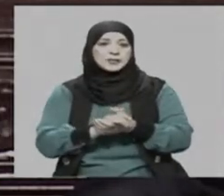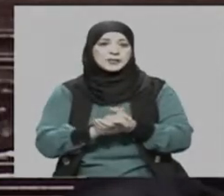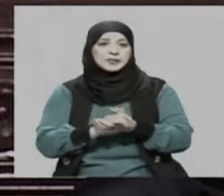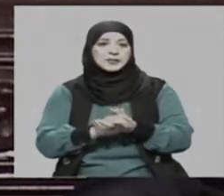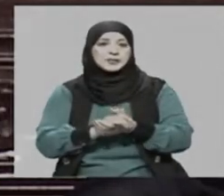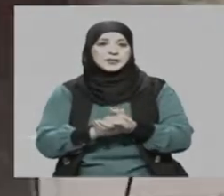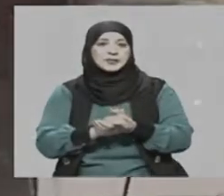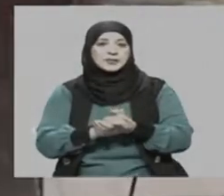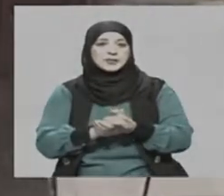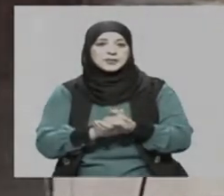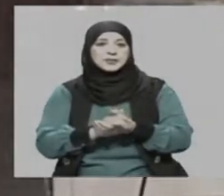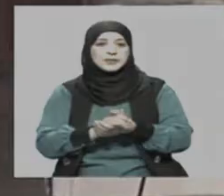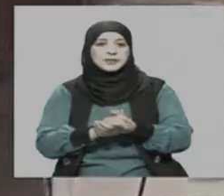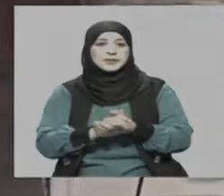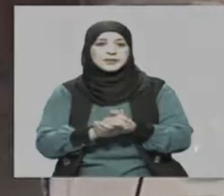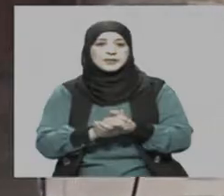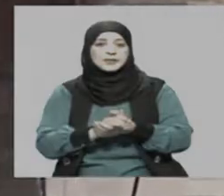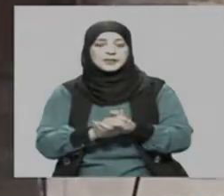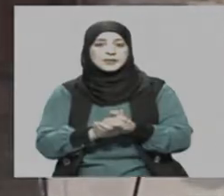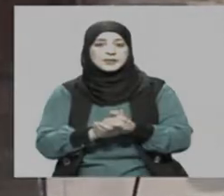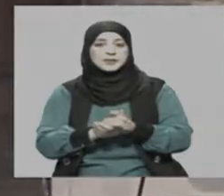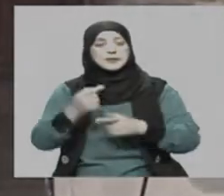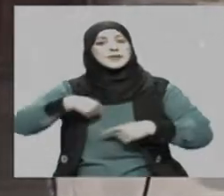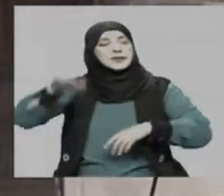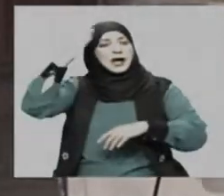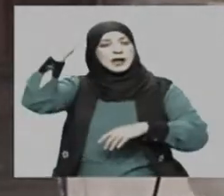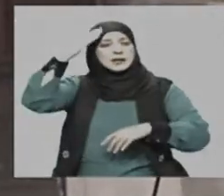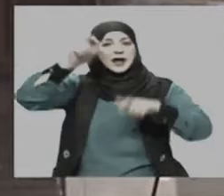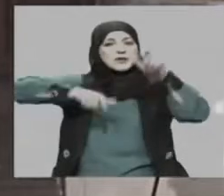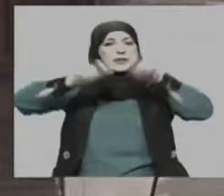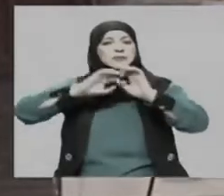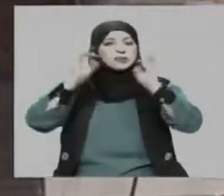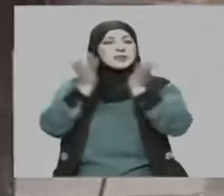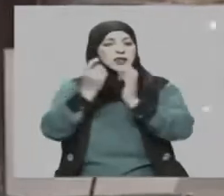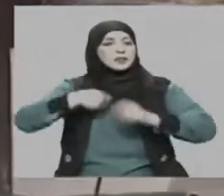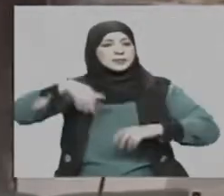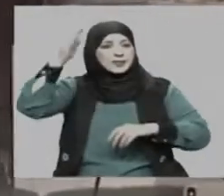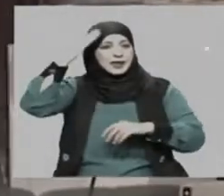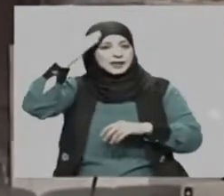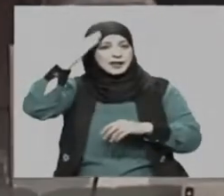حكيتش على نواب الشعب. لا لا أنا لا الشعب. لا لا